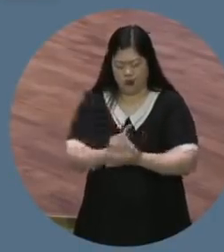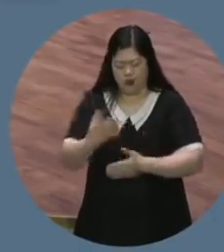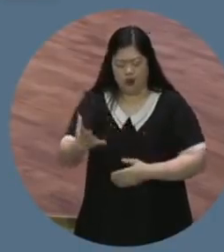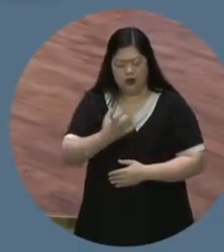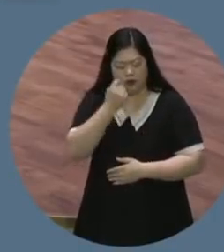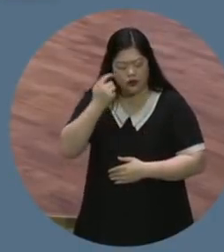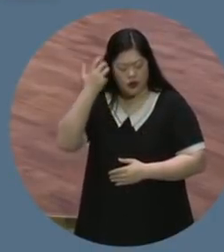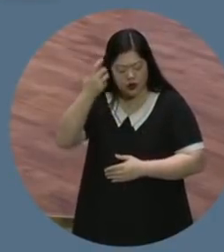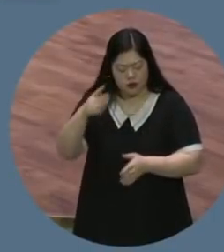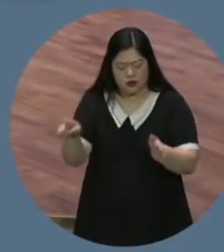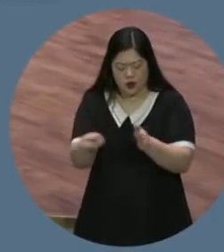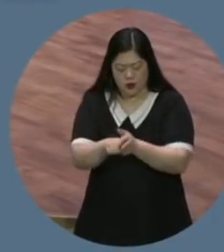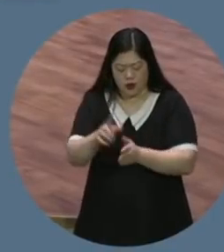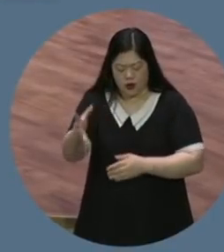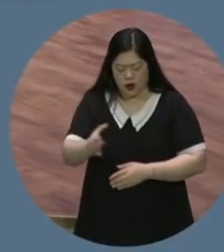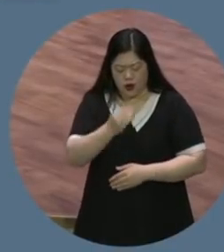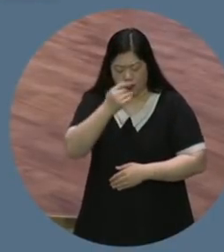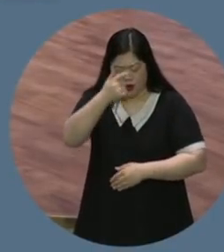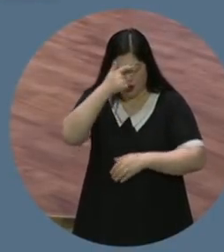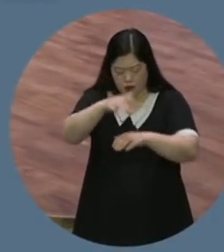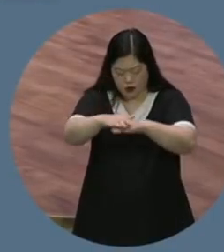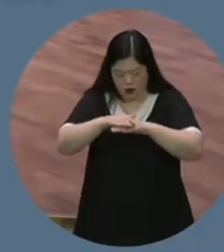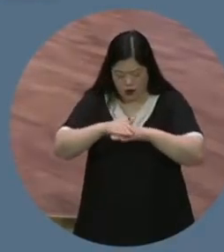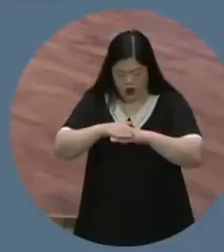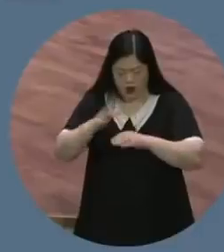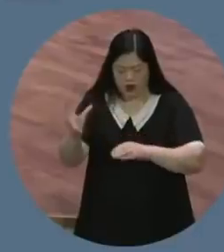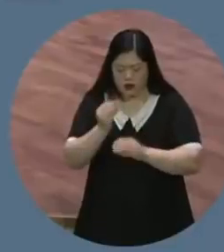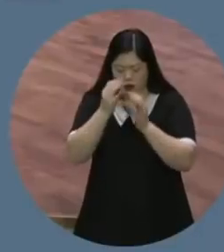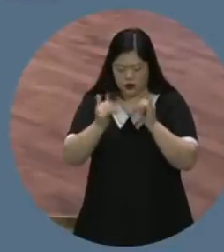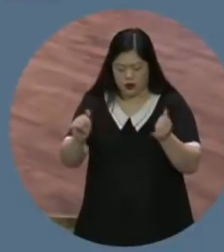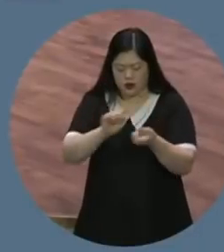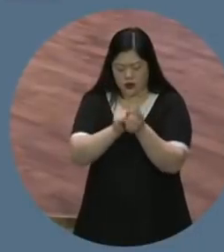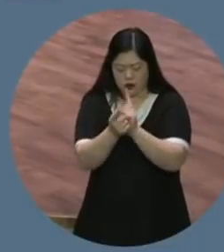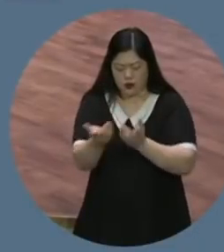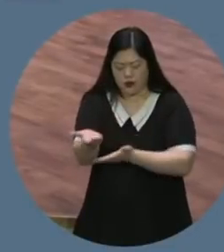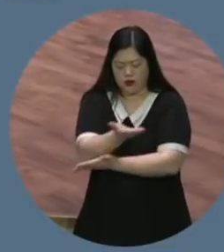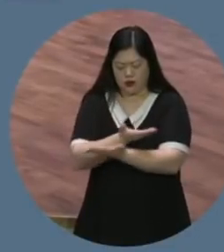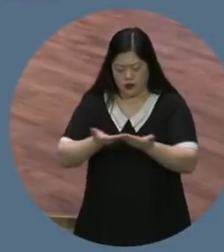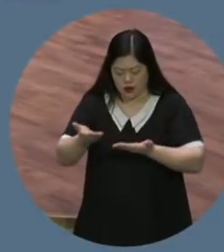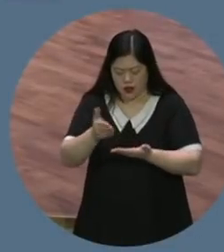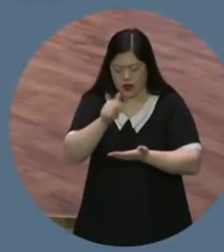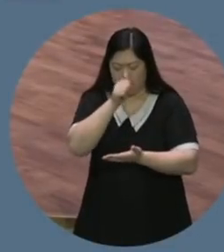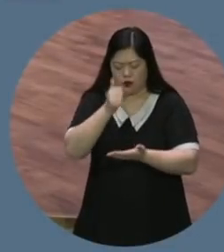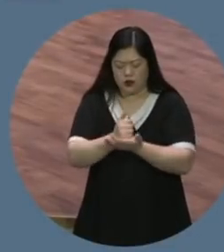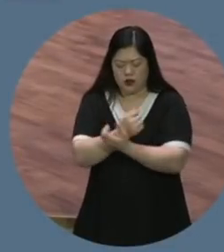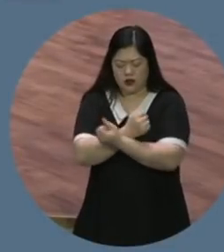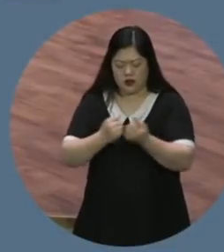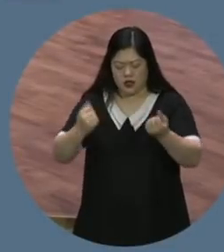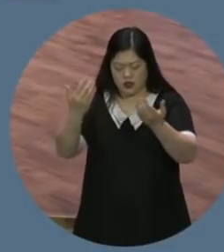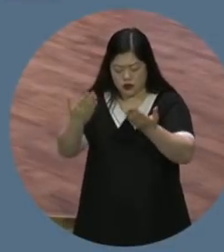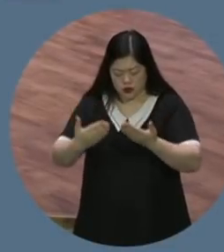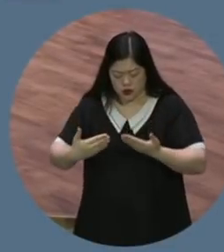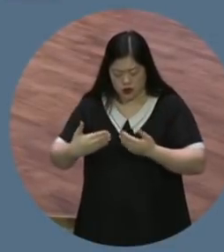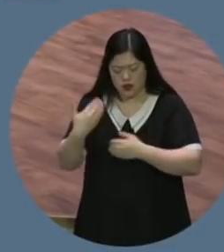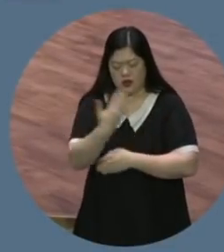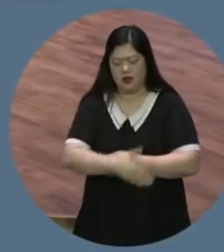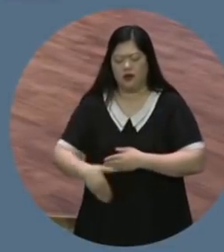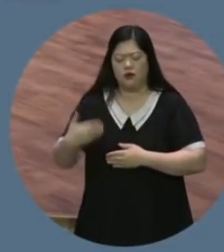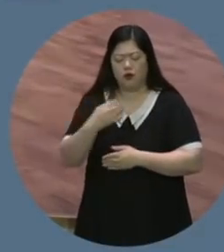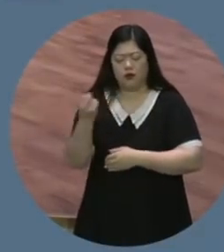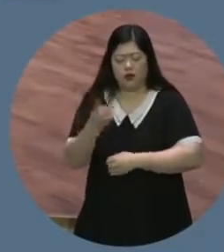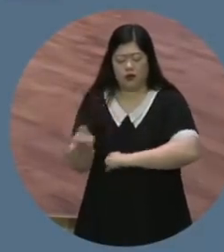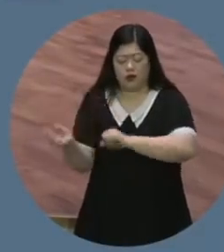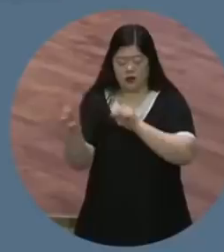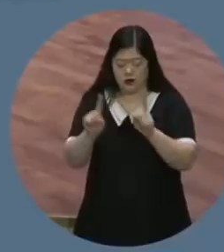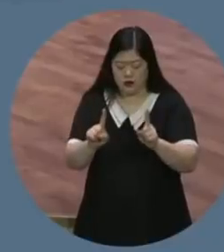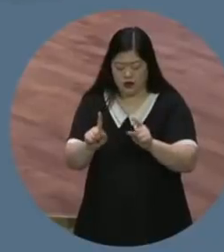오시리라. 성령을 믿사오며 거룩한 공회와 성도가 설교하는 것과 죄를 사하여 주시는 것과